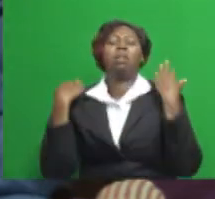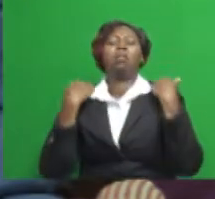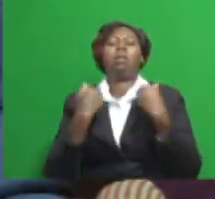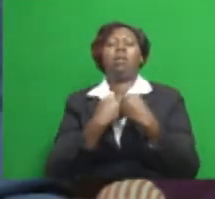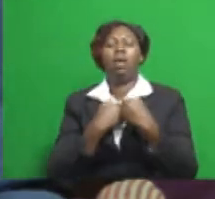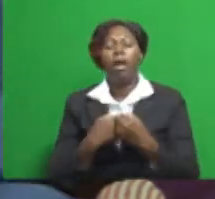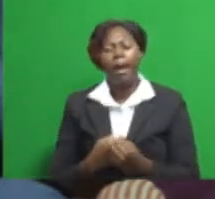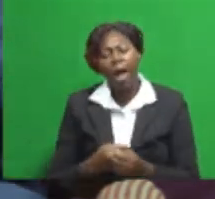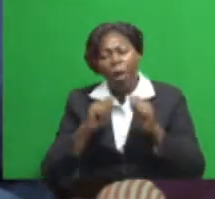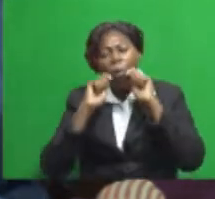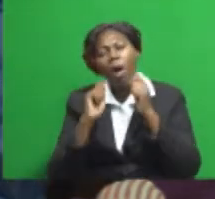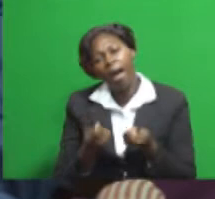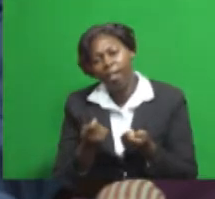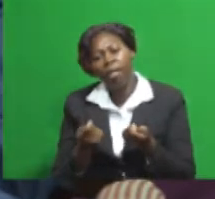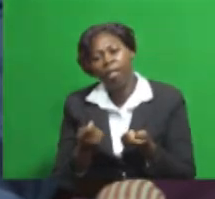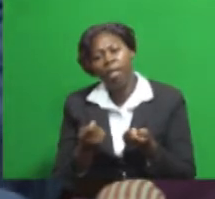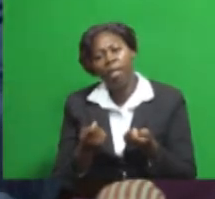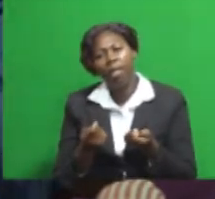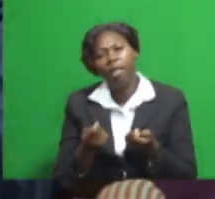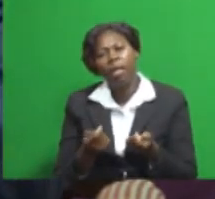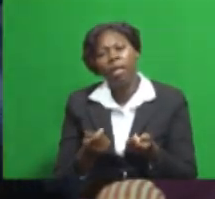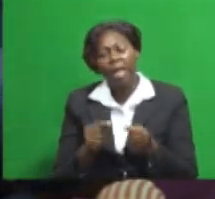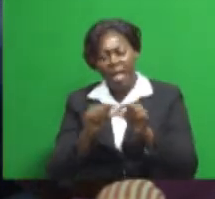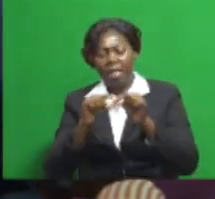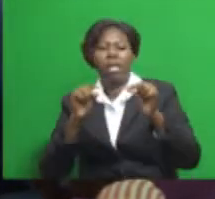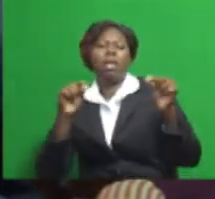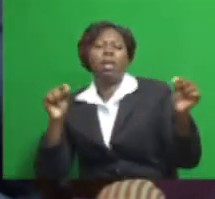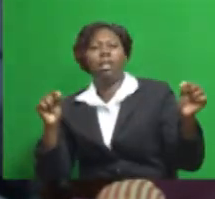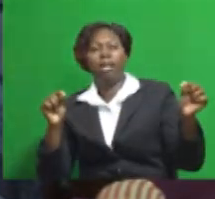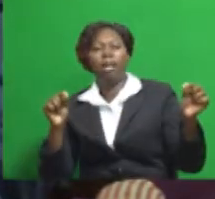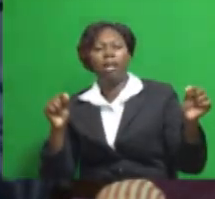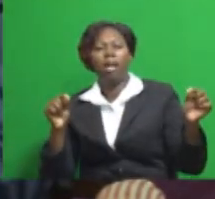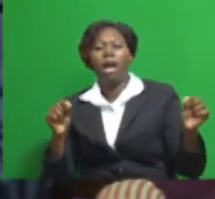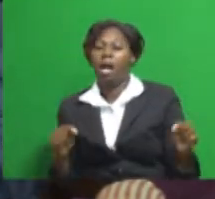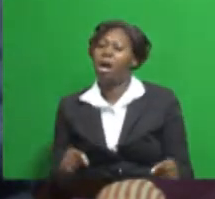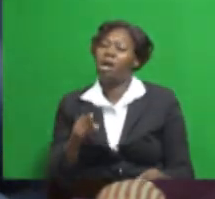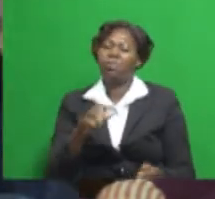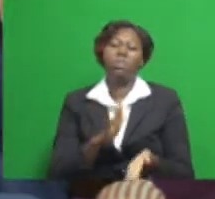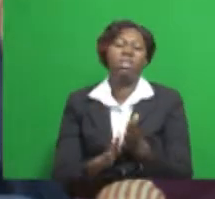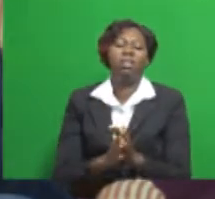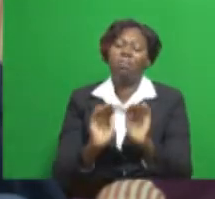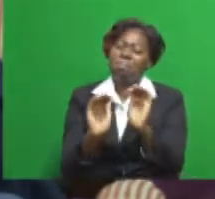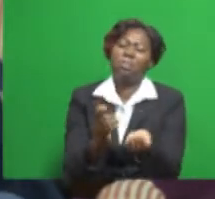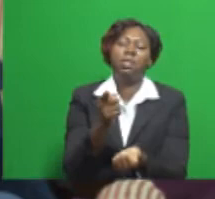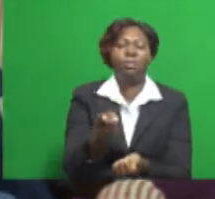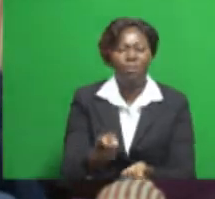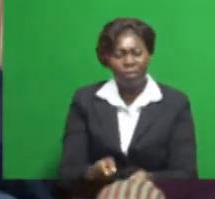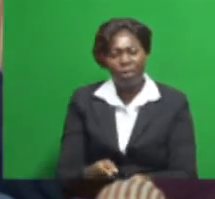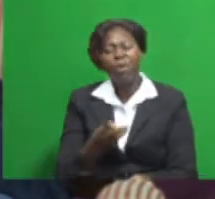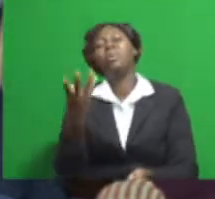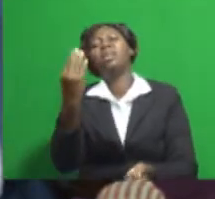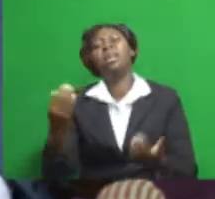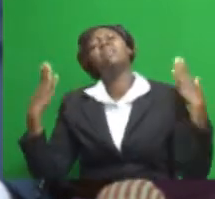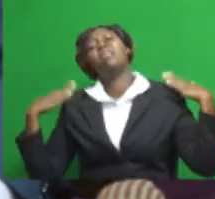kuti unoziva shinda munhu ofunga kuti unochengetwa neshinda iko kune ingirozi dzine simba dzinogona kumisa mvura kuimisa